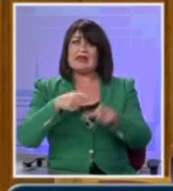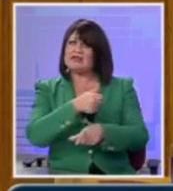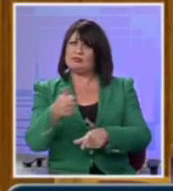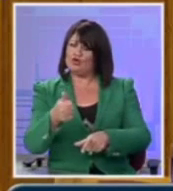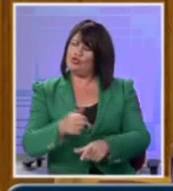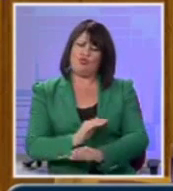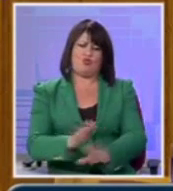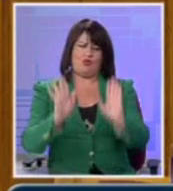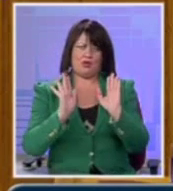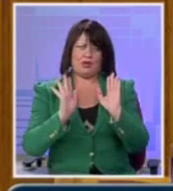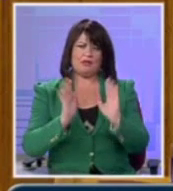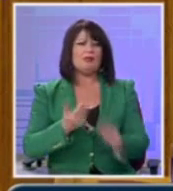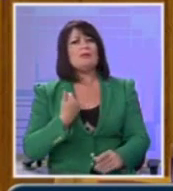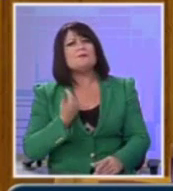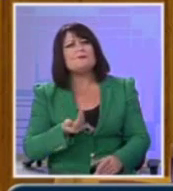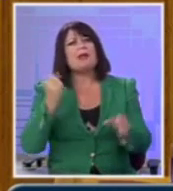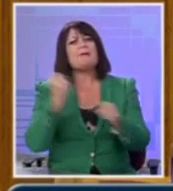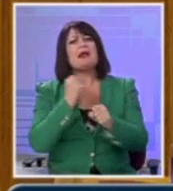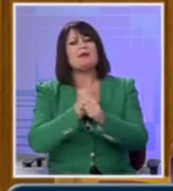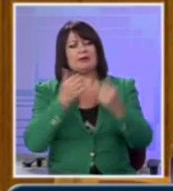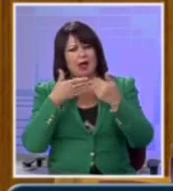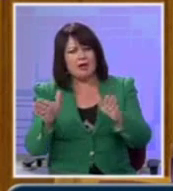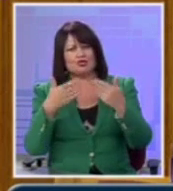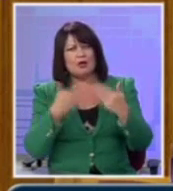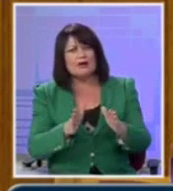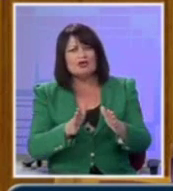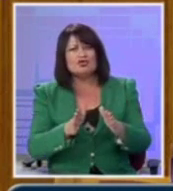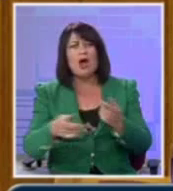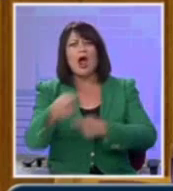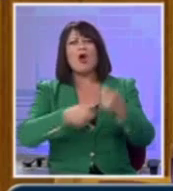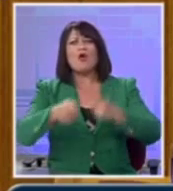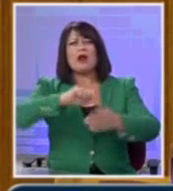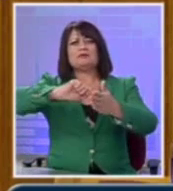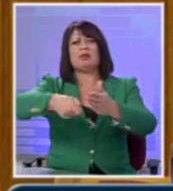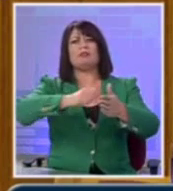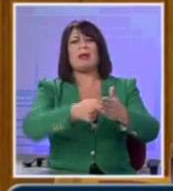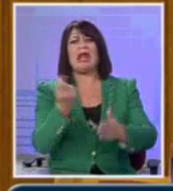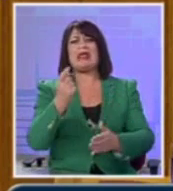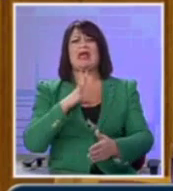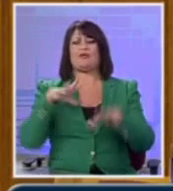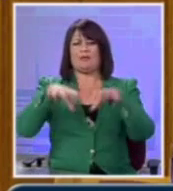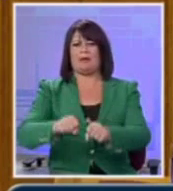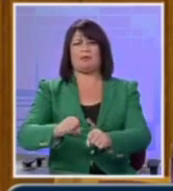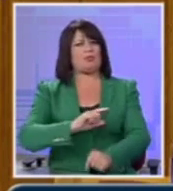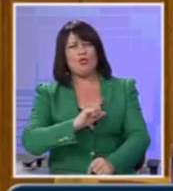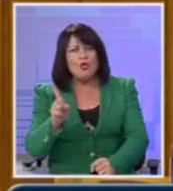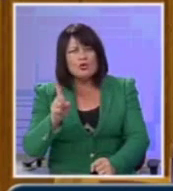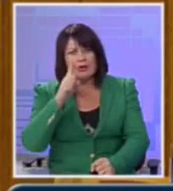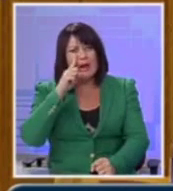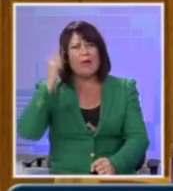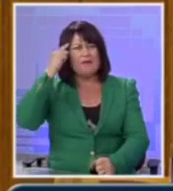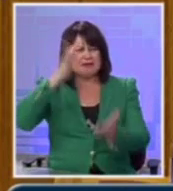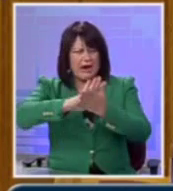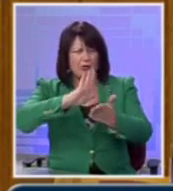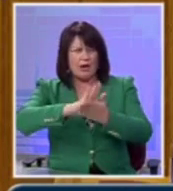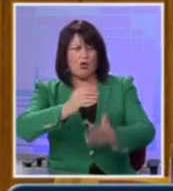Δεν αντιλαμβανόμαστε το άνοιγμα των επαγγελμάτων και το κλείσιμο των αγορών σε λίγους. Δεν έχουμε κανένα δογματισμό